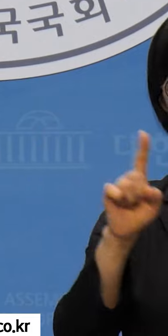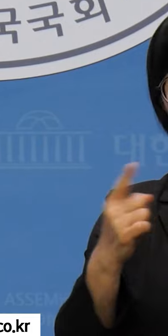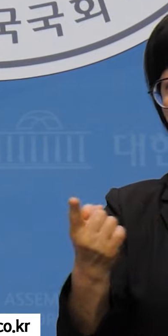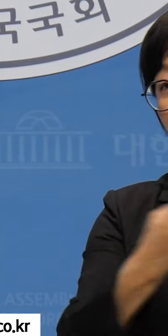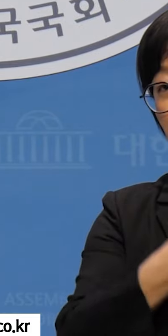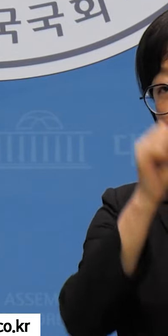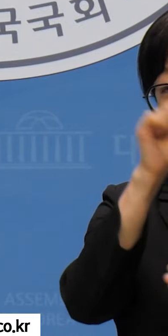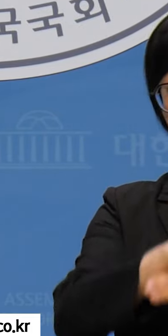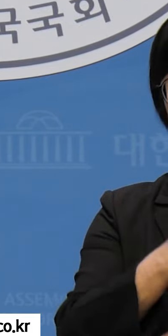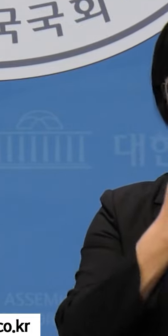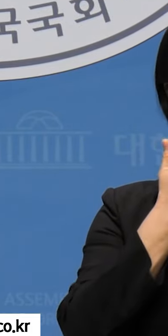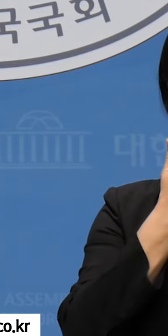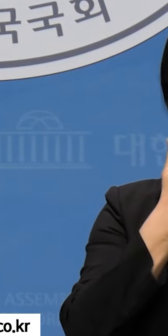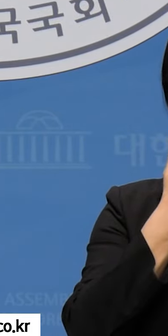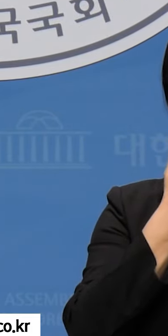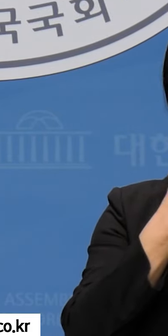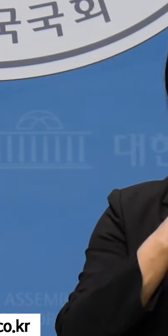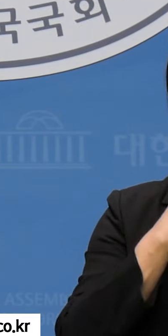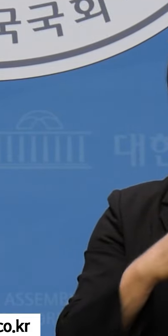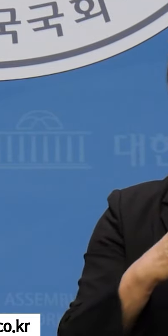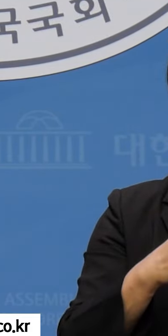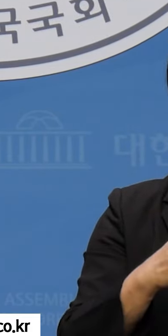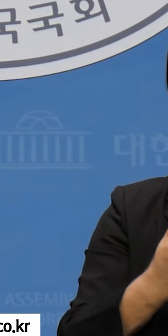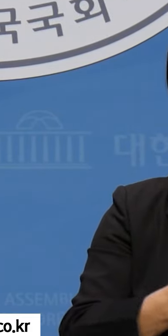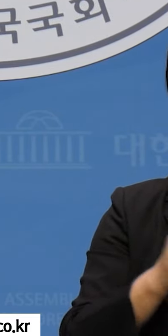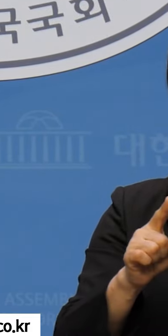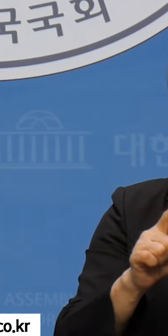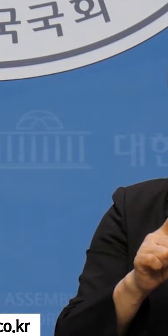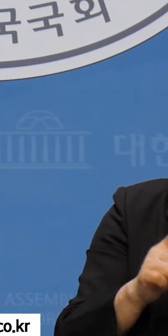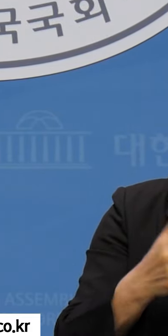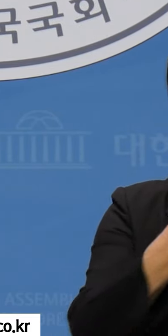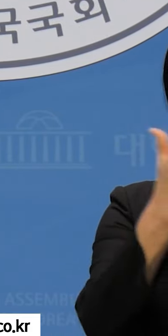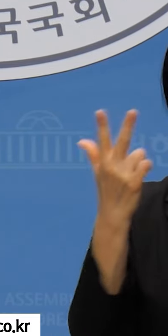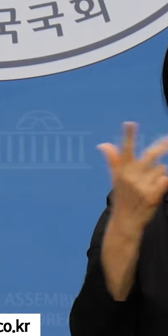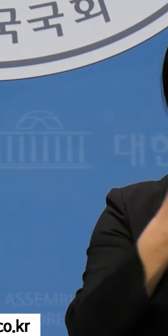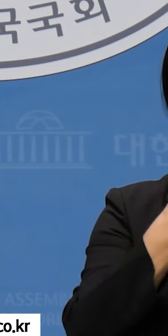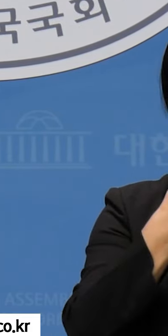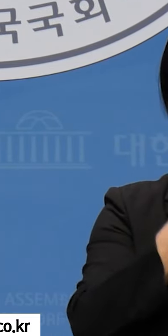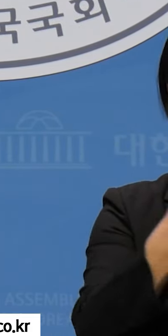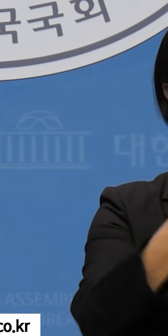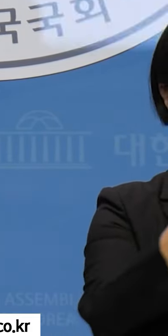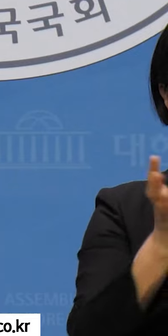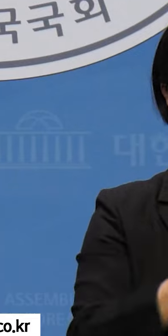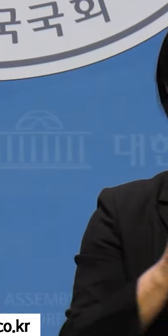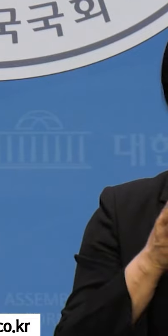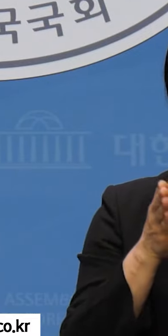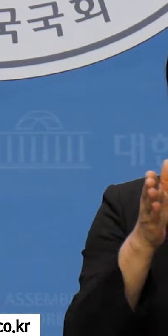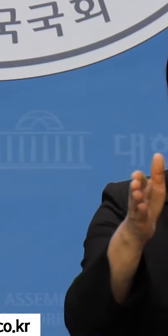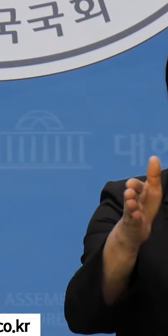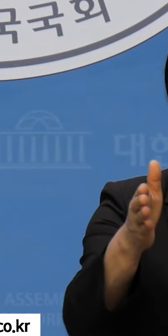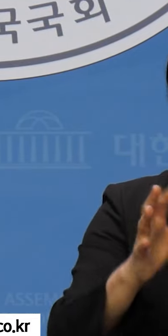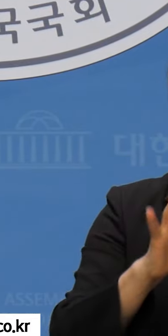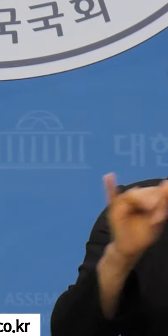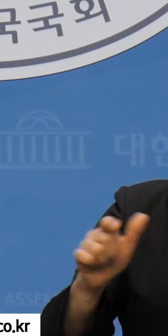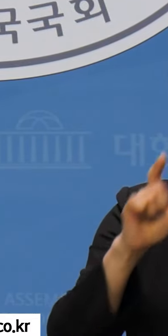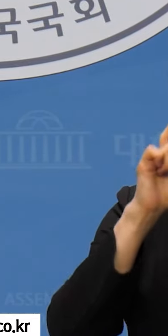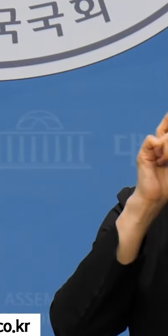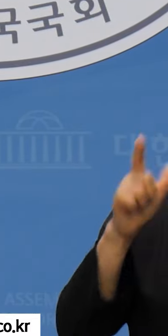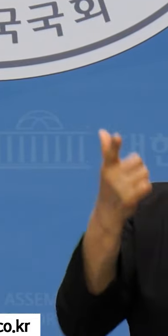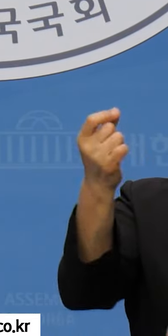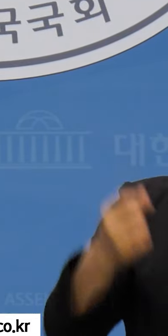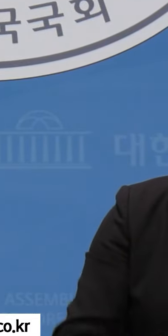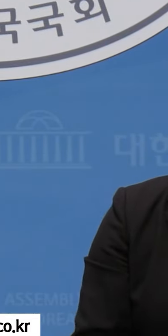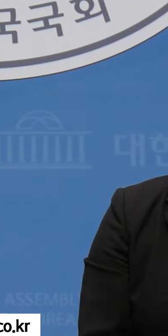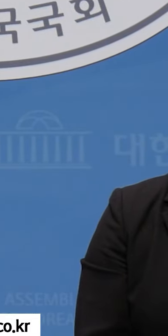비판도 허용하지 않고 오로지 이재명의 민주당으로 가겠다는 대국민